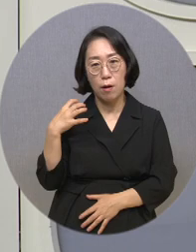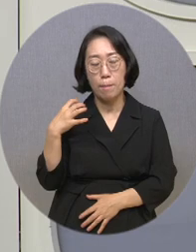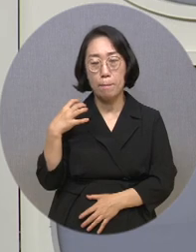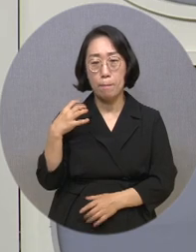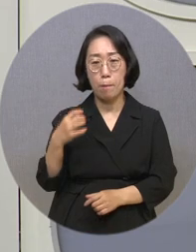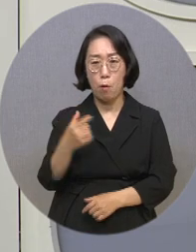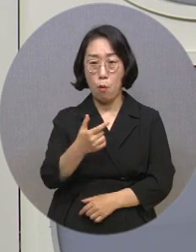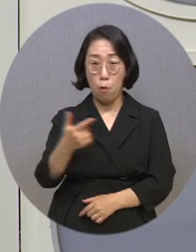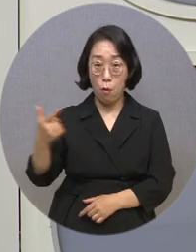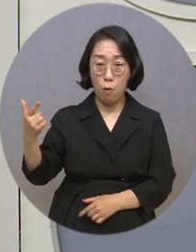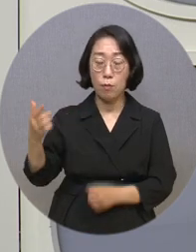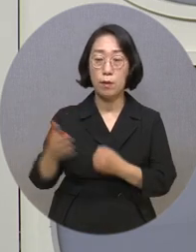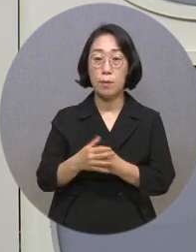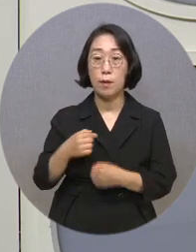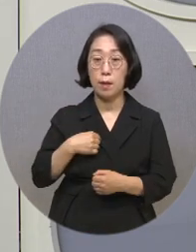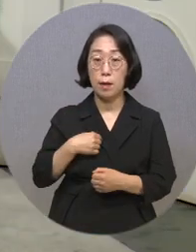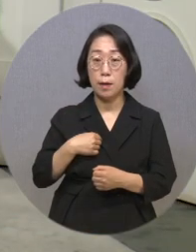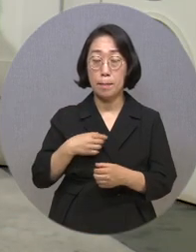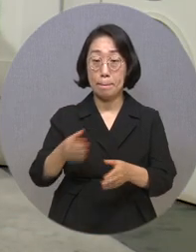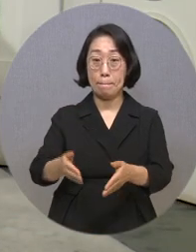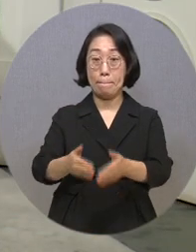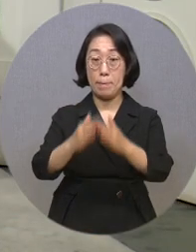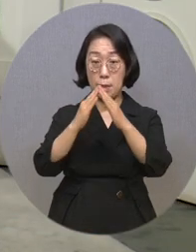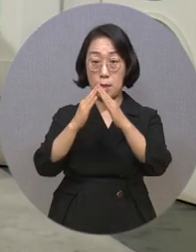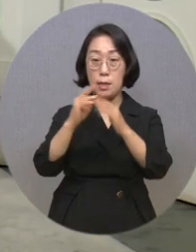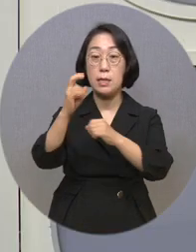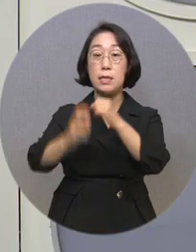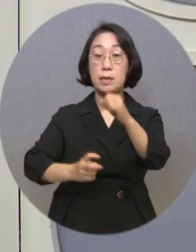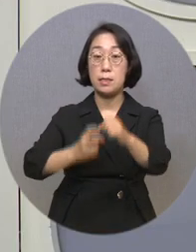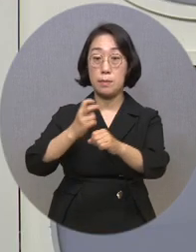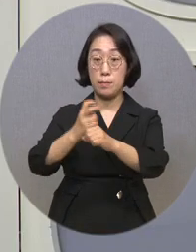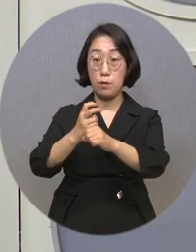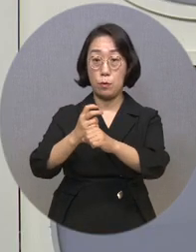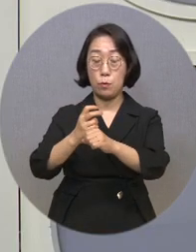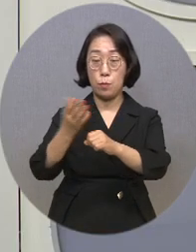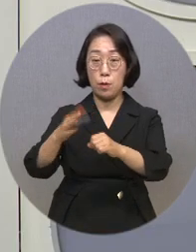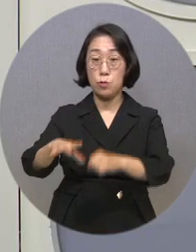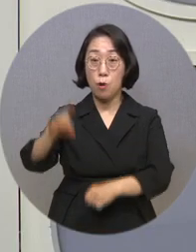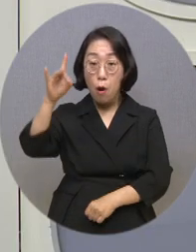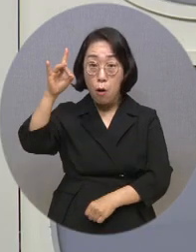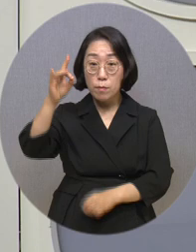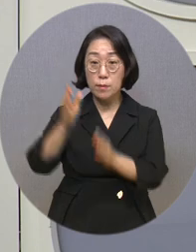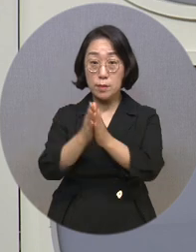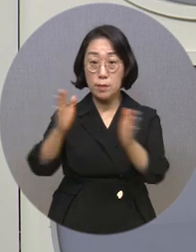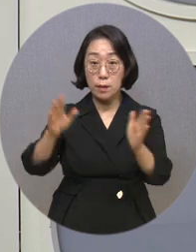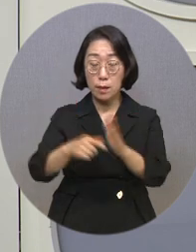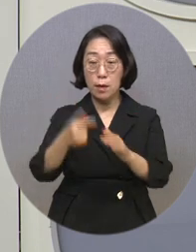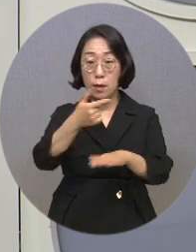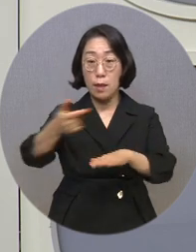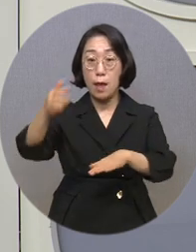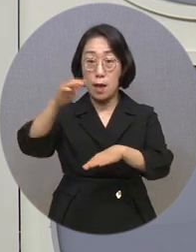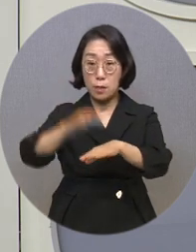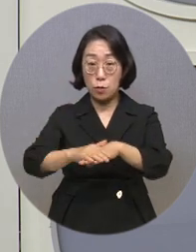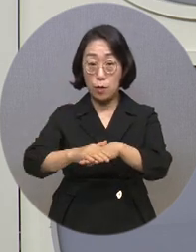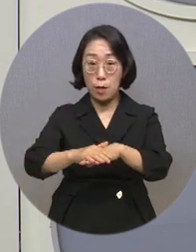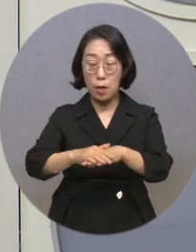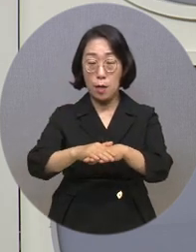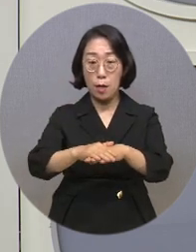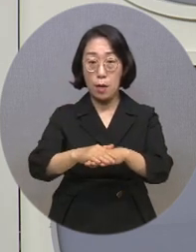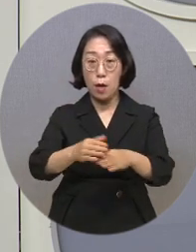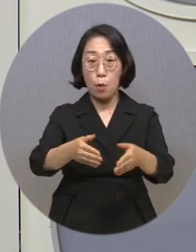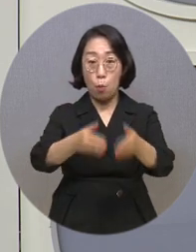제가 이 시설을 차린 지가 20년이 됐는데 20년 전에는 대전의 시설이 7개뿐이